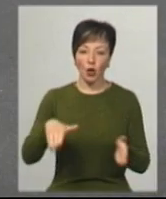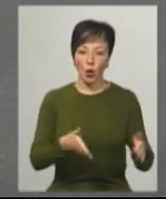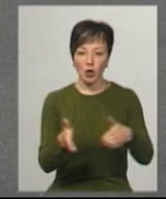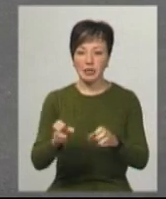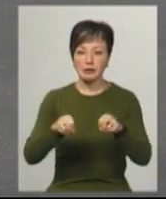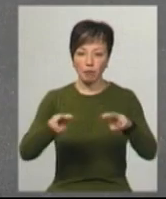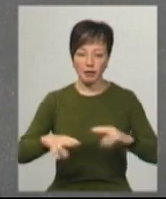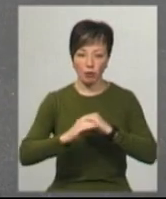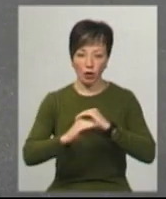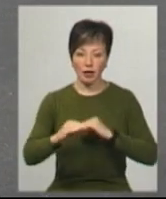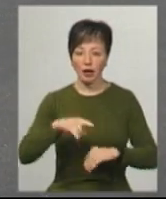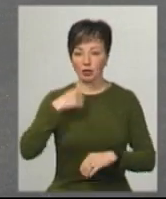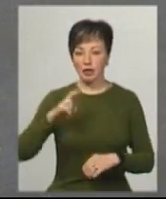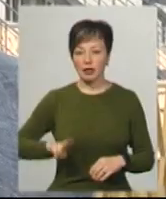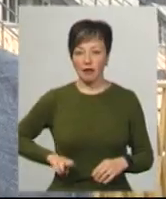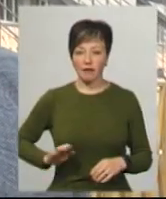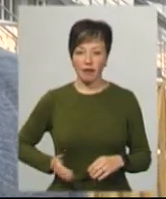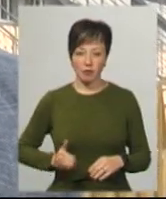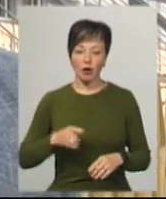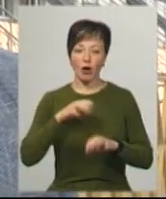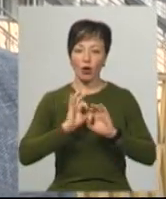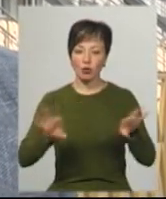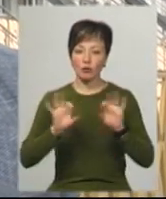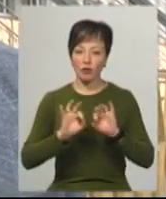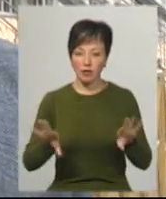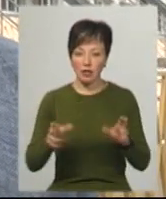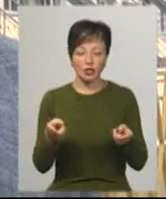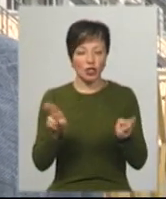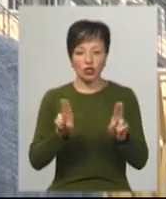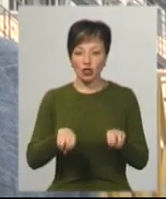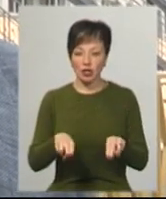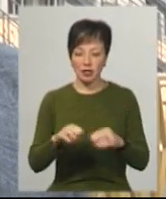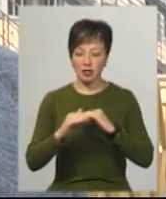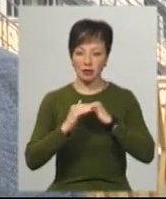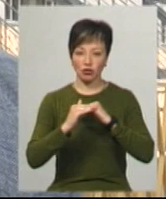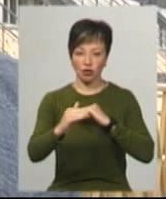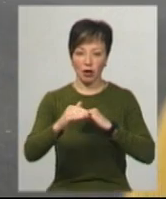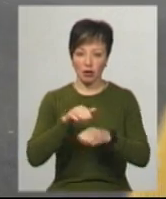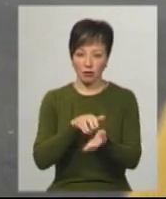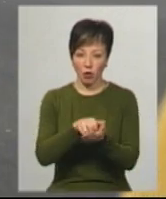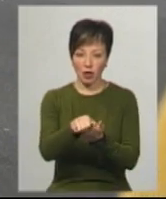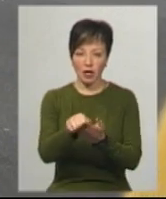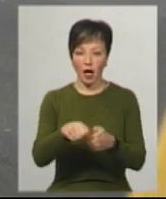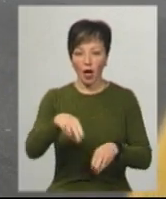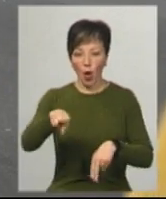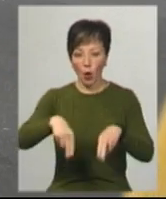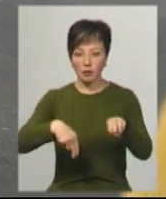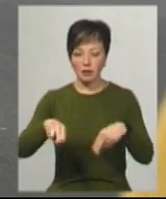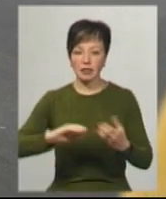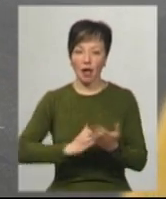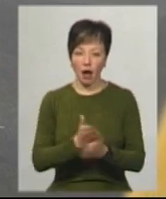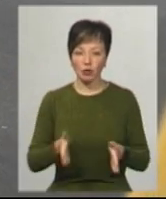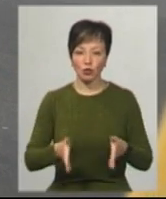поліуретановим покриттям. Директор компанії-підрядника Володимир Семпір розповідає, залишилося нанести верхній шар покриття та зробити розмітки. За якість доріжок,